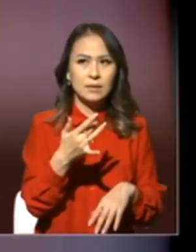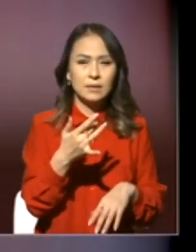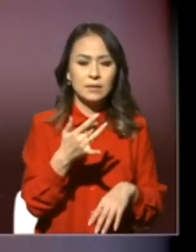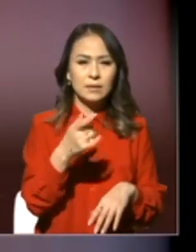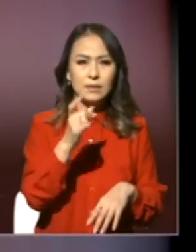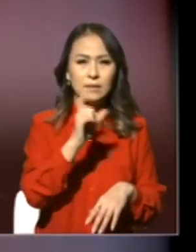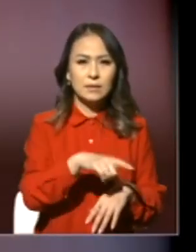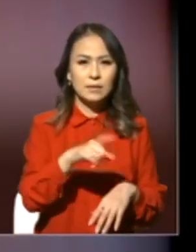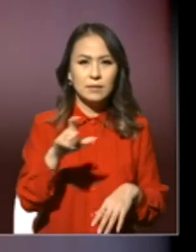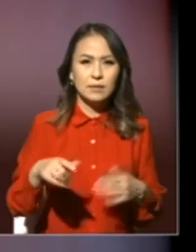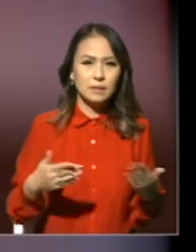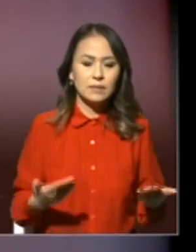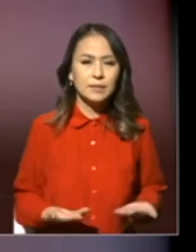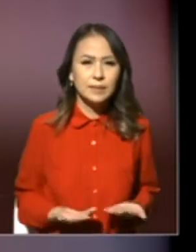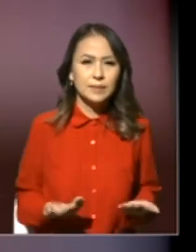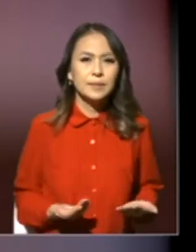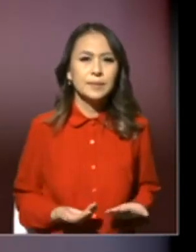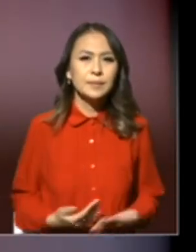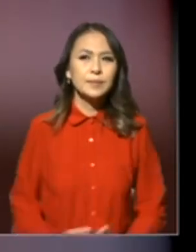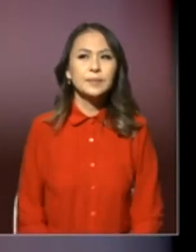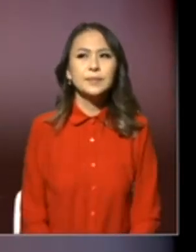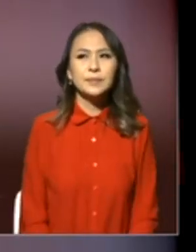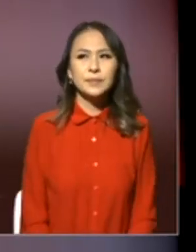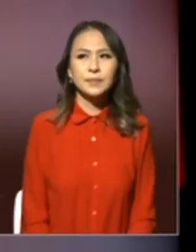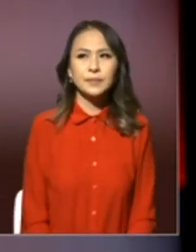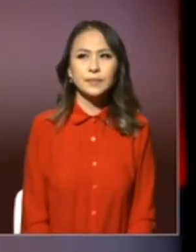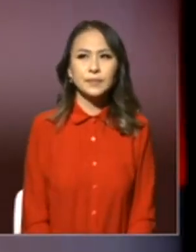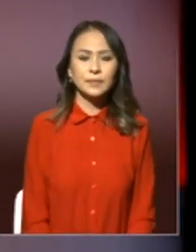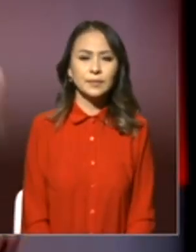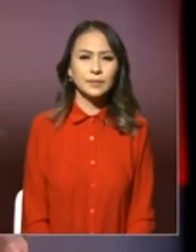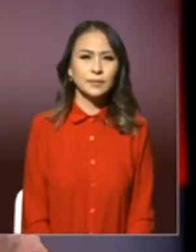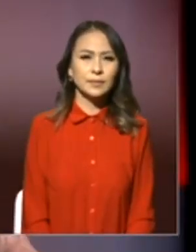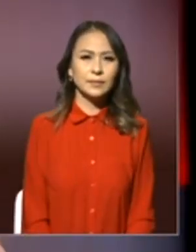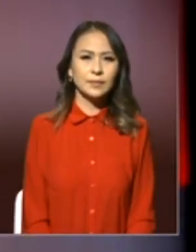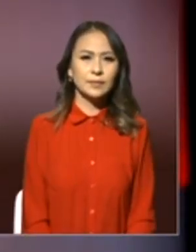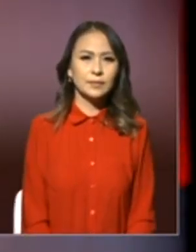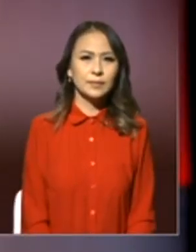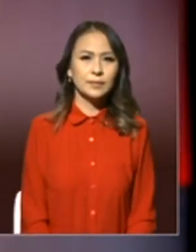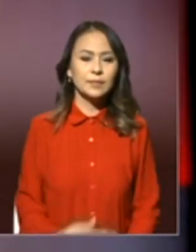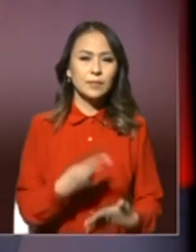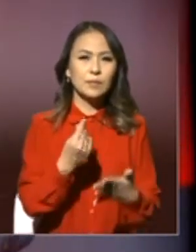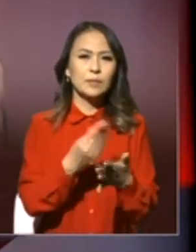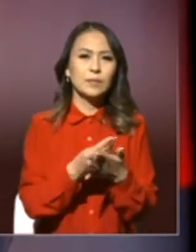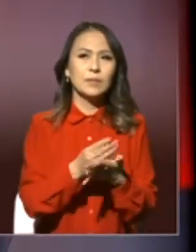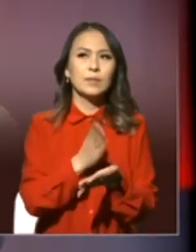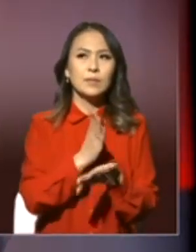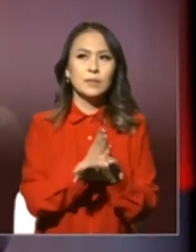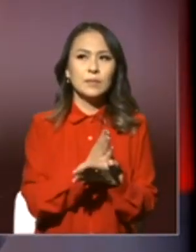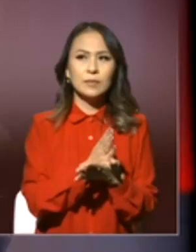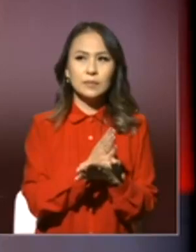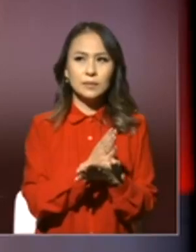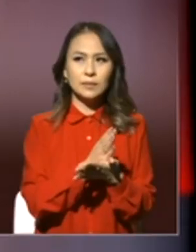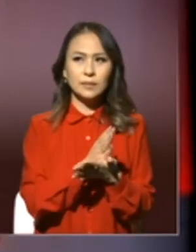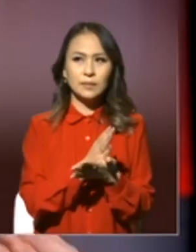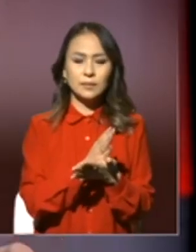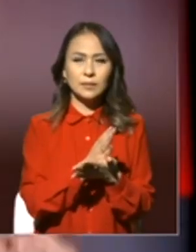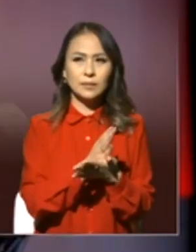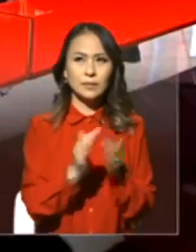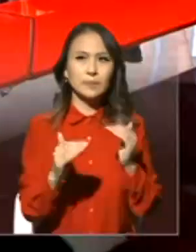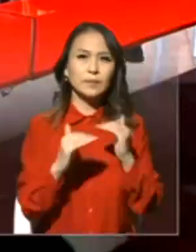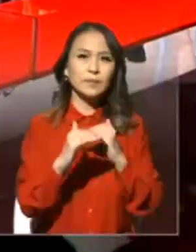адам тұрғын мәселені қаржы, тұрғындар қаржысы деген ұғым бар. Тұрғындар қаржысын